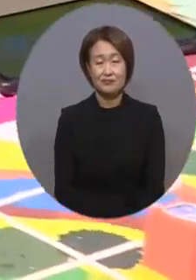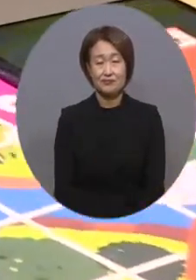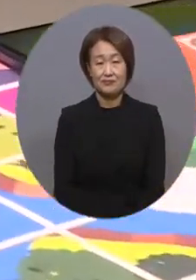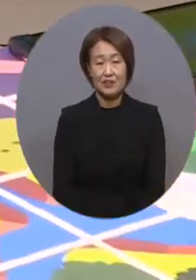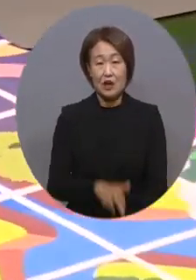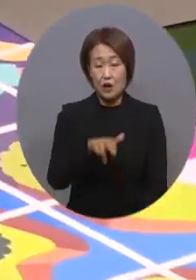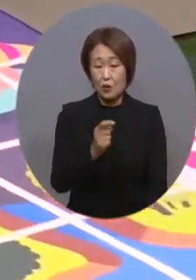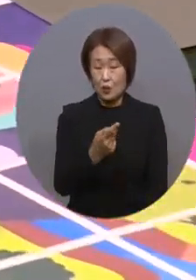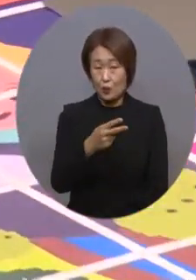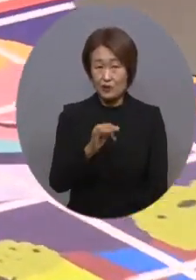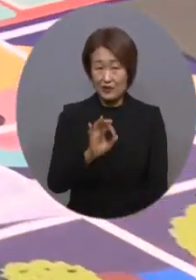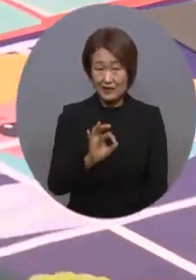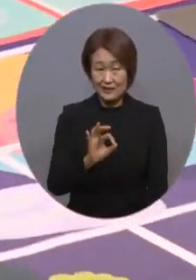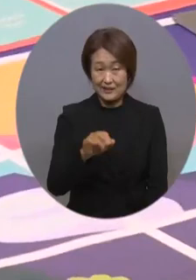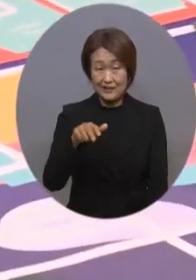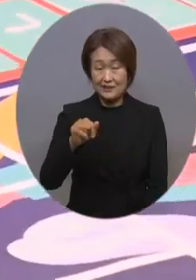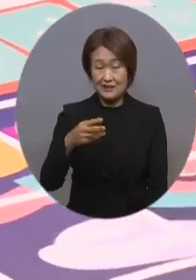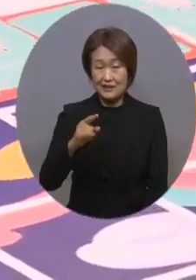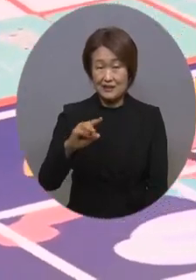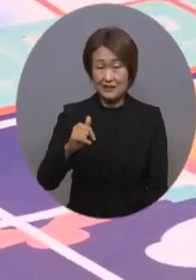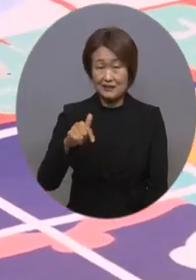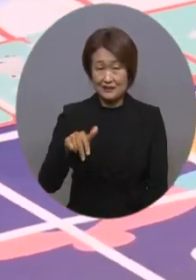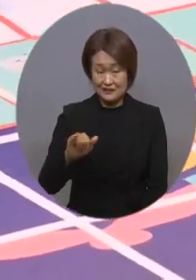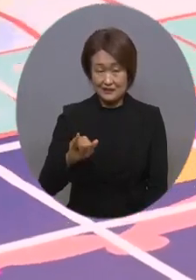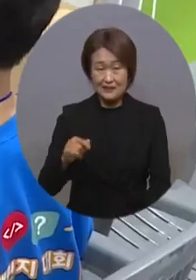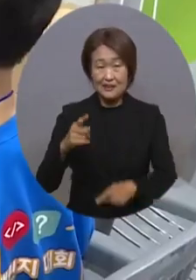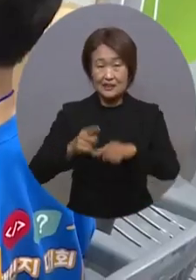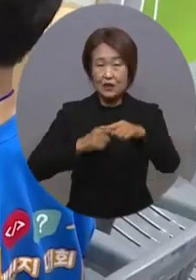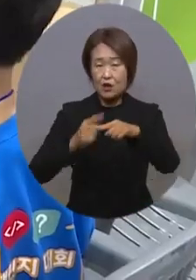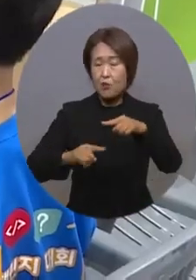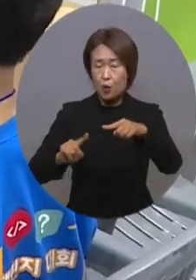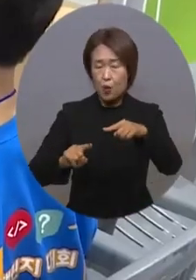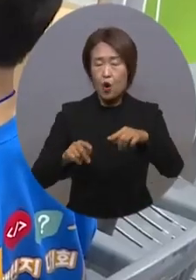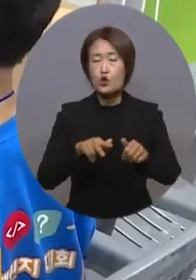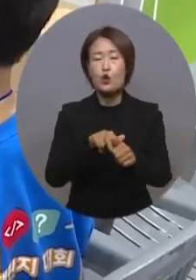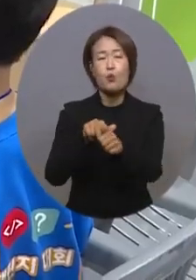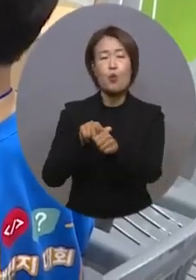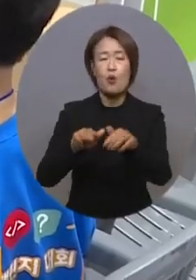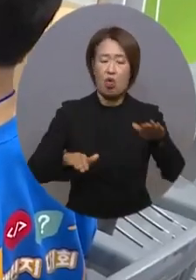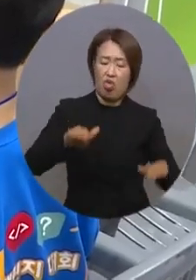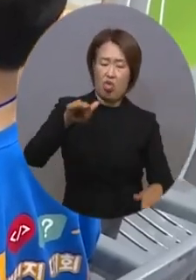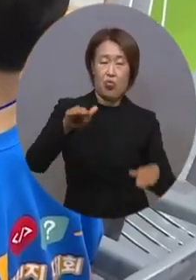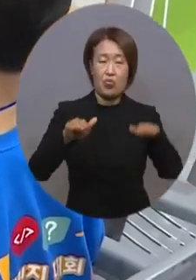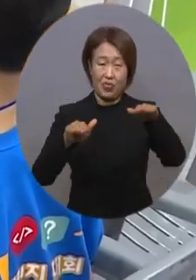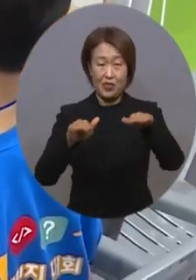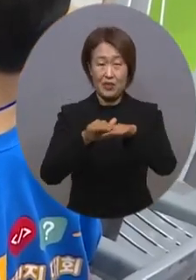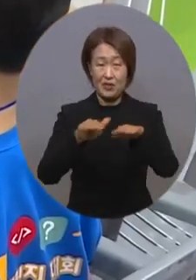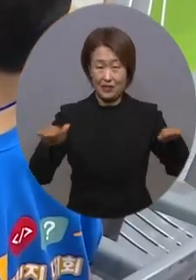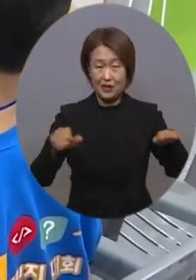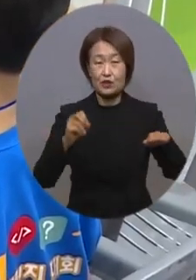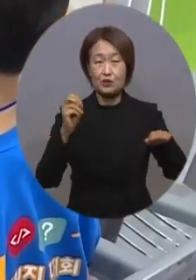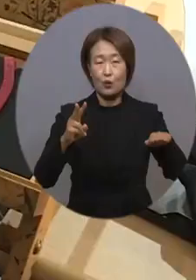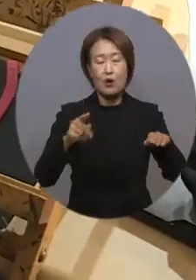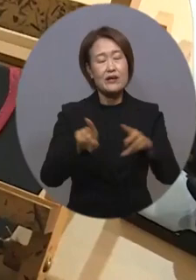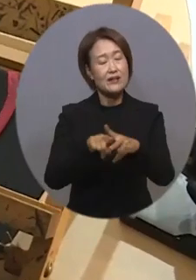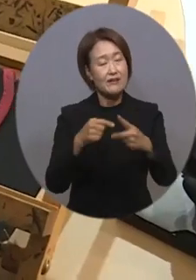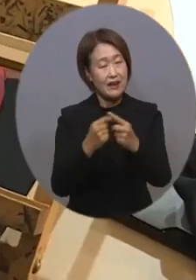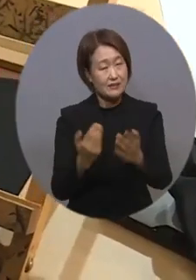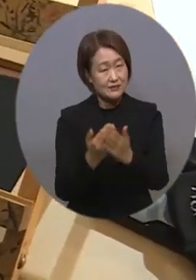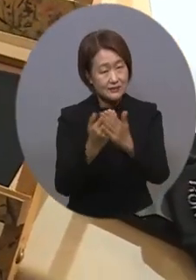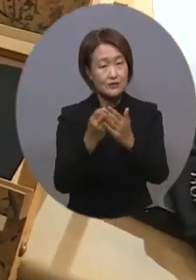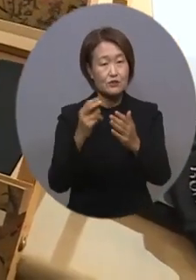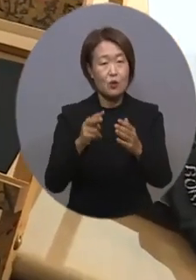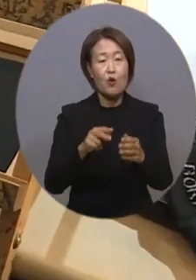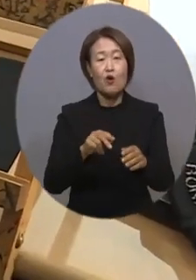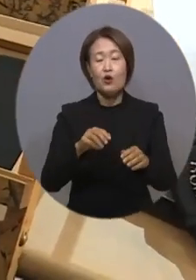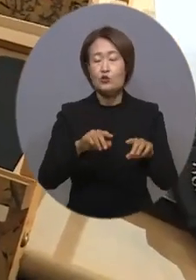코딩 챌린지 대회는 199년 장애청소년의 정보격차를 해소하고 정보통신기술 관심과 이에 증진을 위해 정보